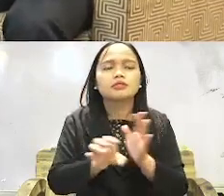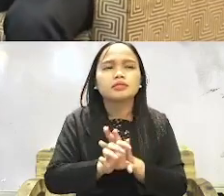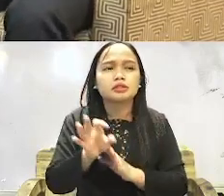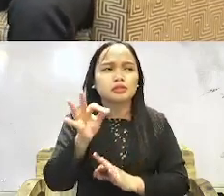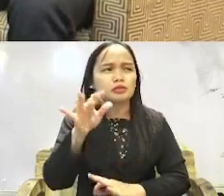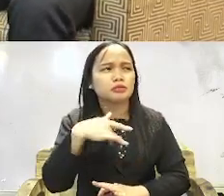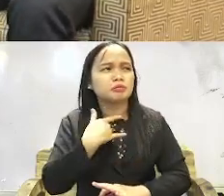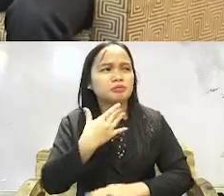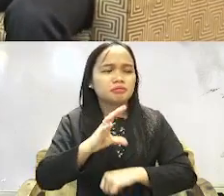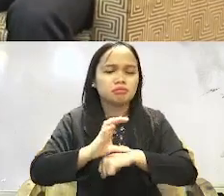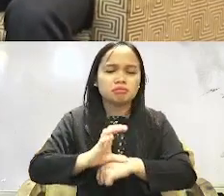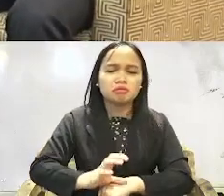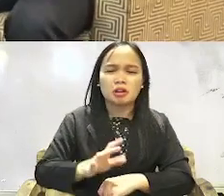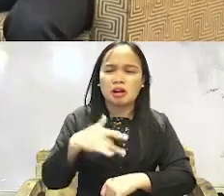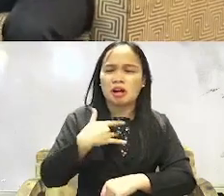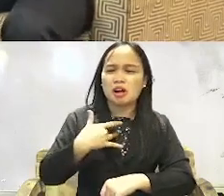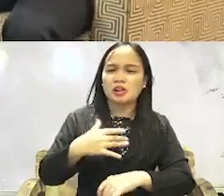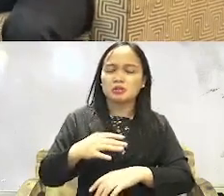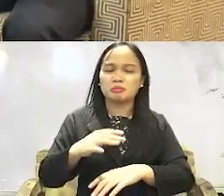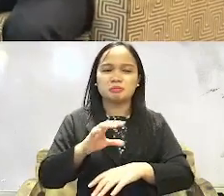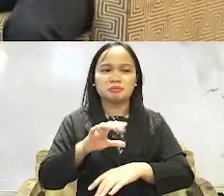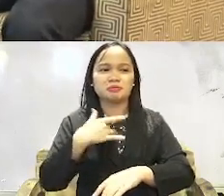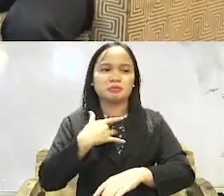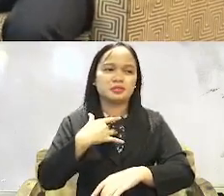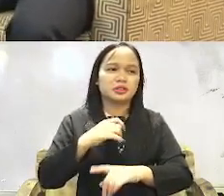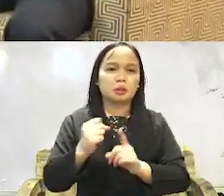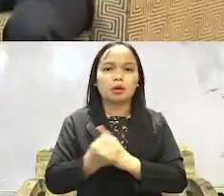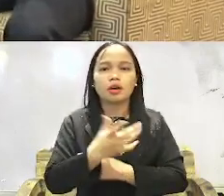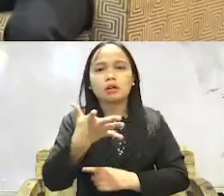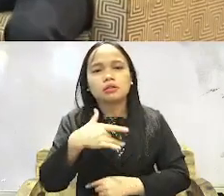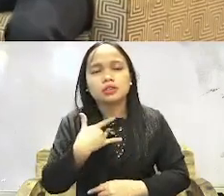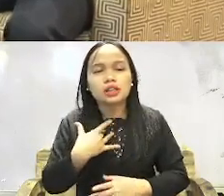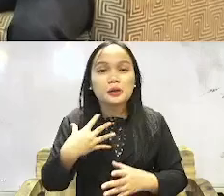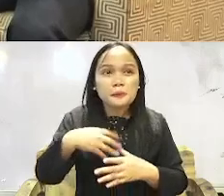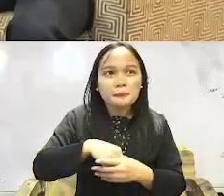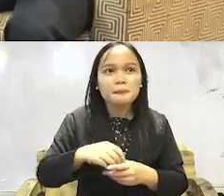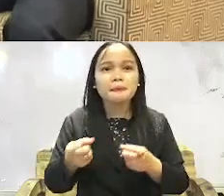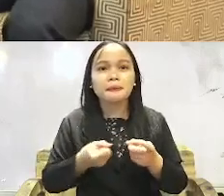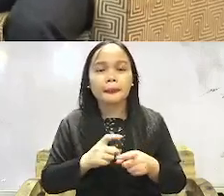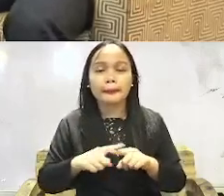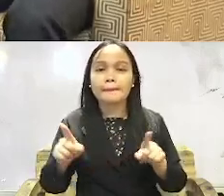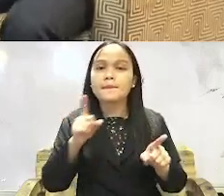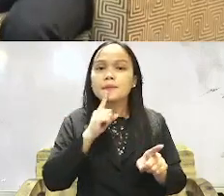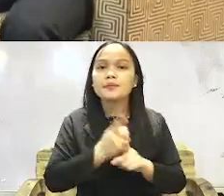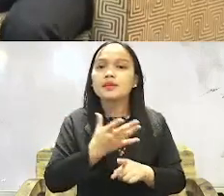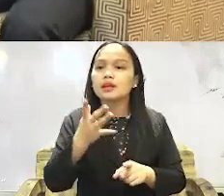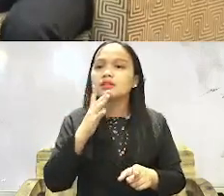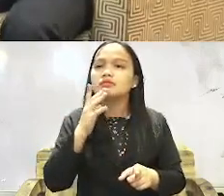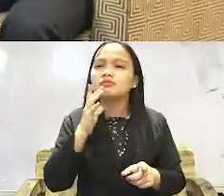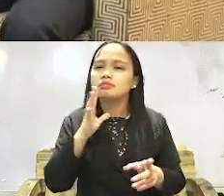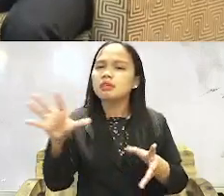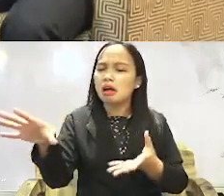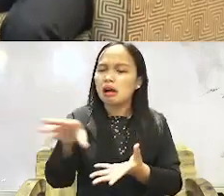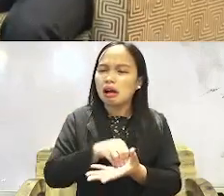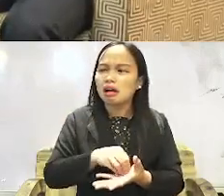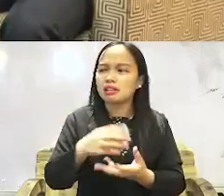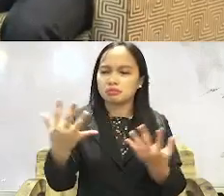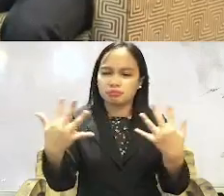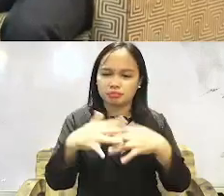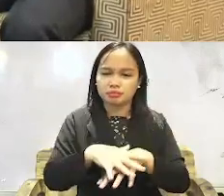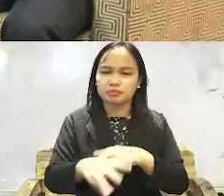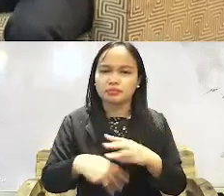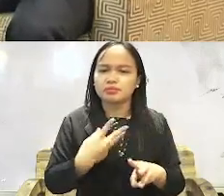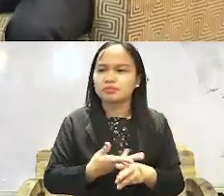current situation, okay ka na, you're in. Pero ang hindi mo alam, you are conforming to this world. Hindi mo na